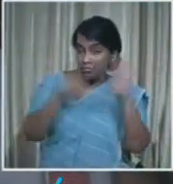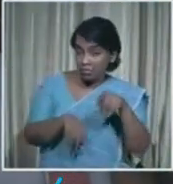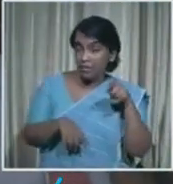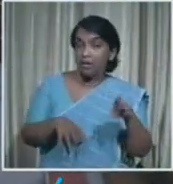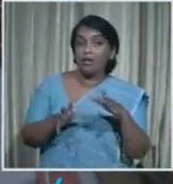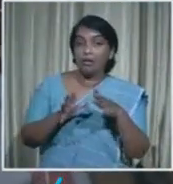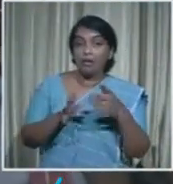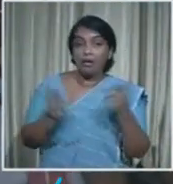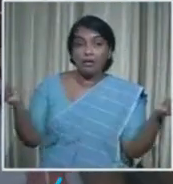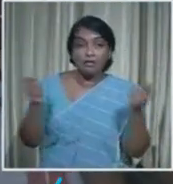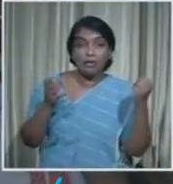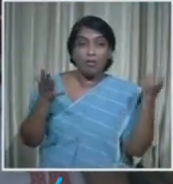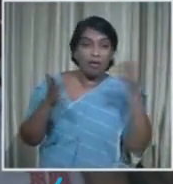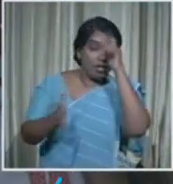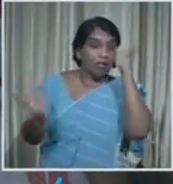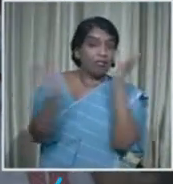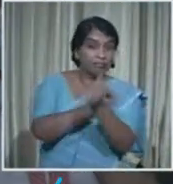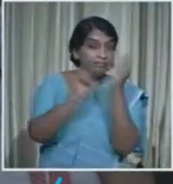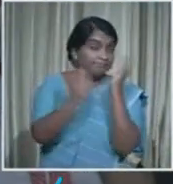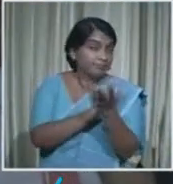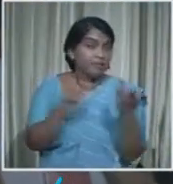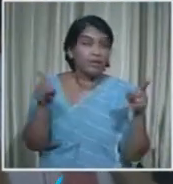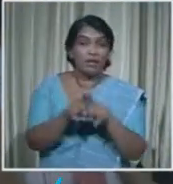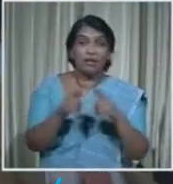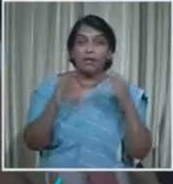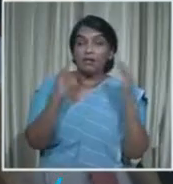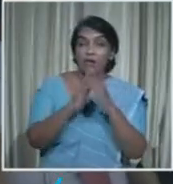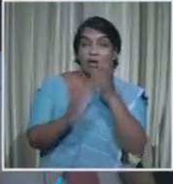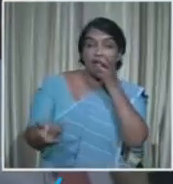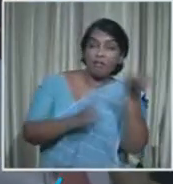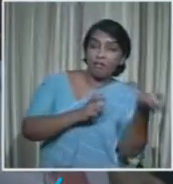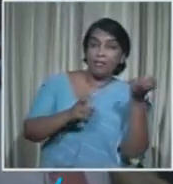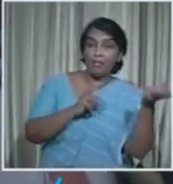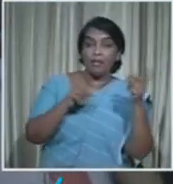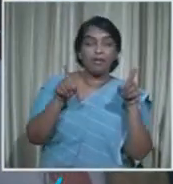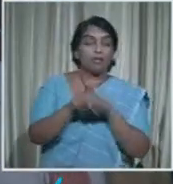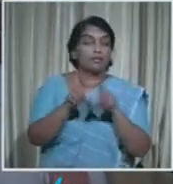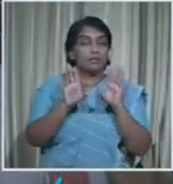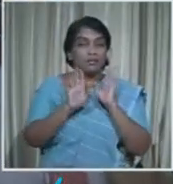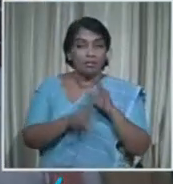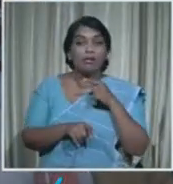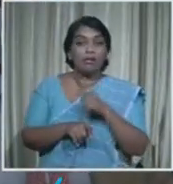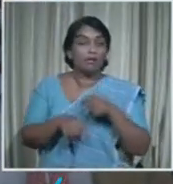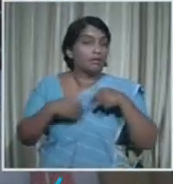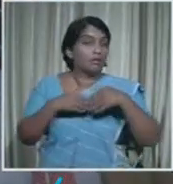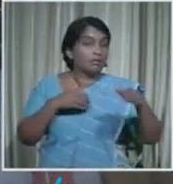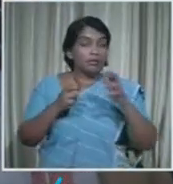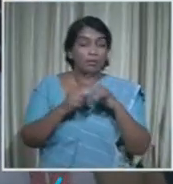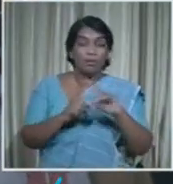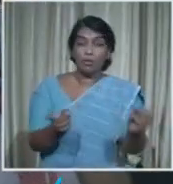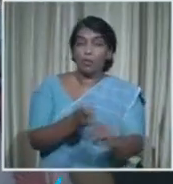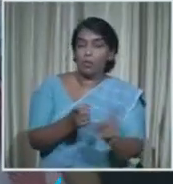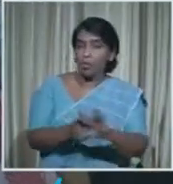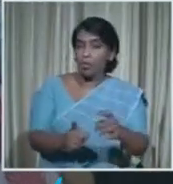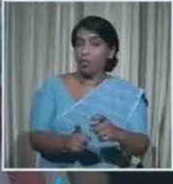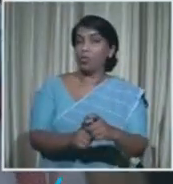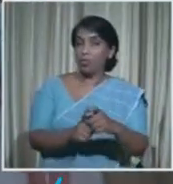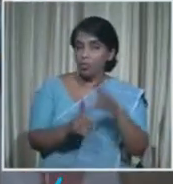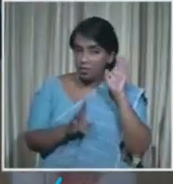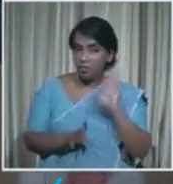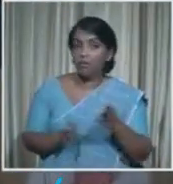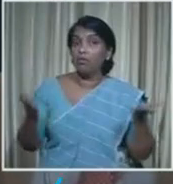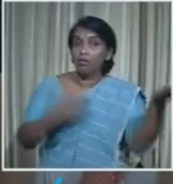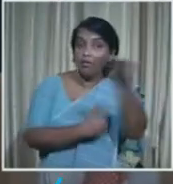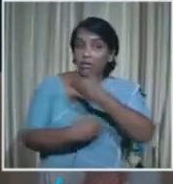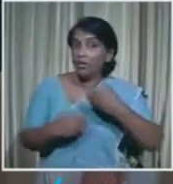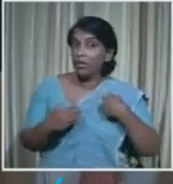තියෙන කඩ ටික කඩාගෙන යන්න පටන් ගත්තොත් ගෙවල් වලට ගල් මුල් ගහගෙන යන්න පටන් ගත්තොත් මේ තත්ත්වය ප්‍රචණ්ඩකාරී තැනට පත් වුණොත් අපි